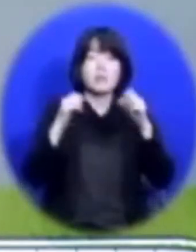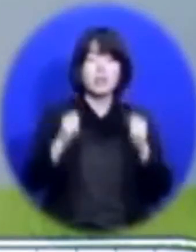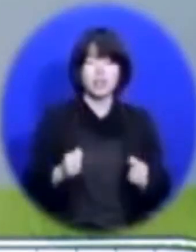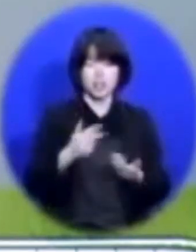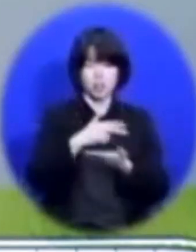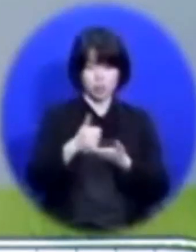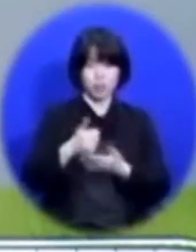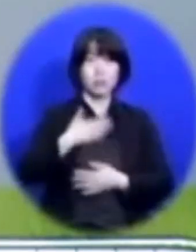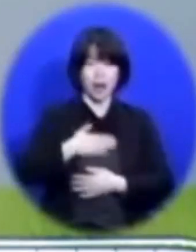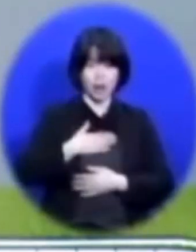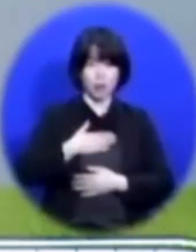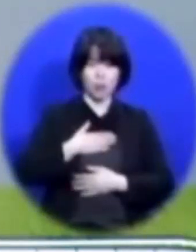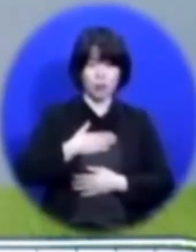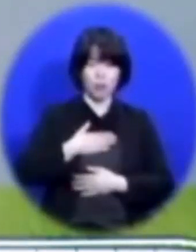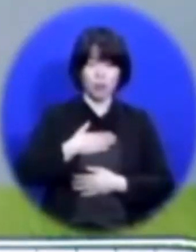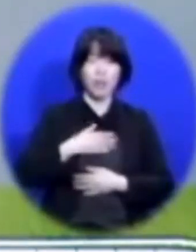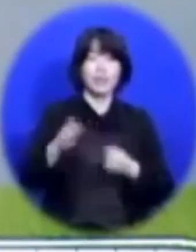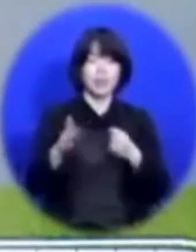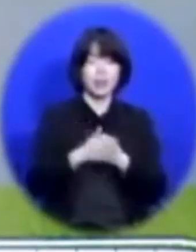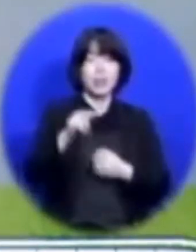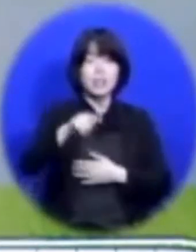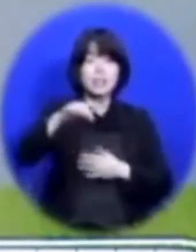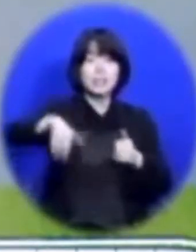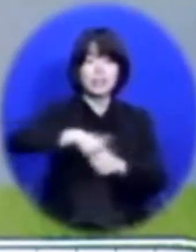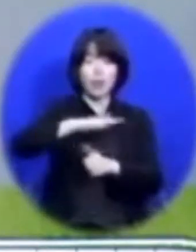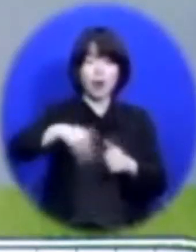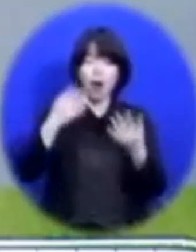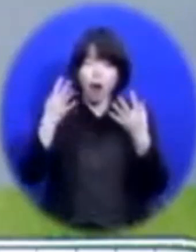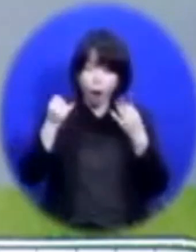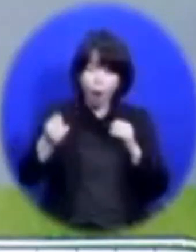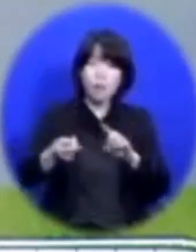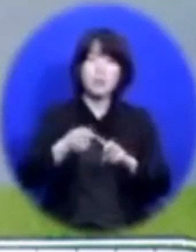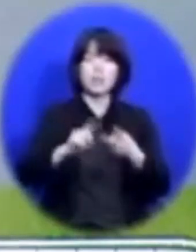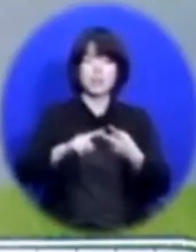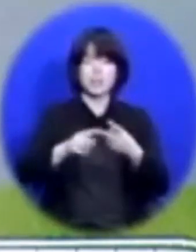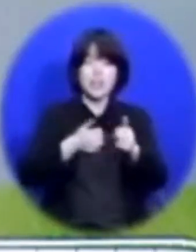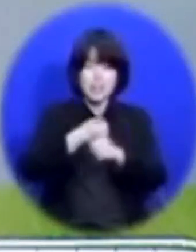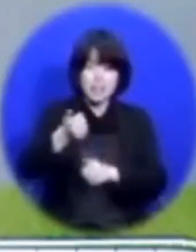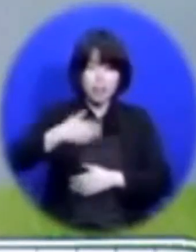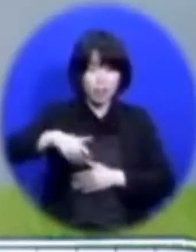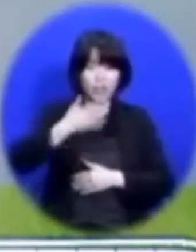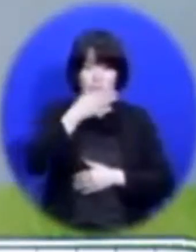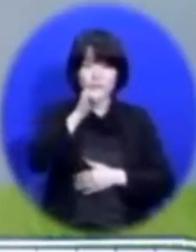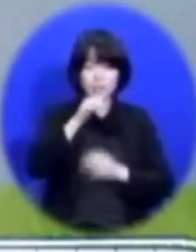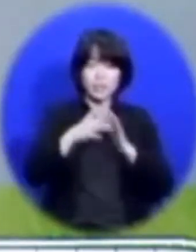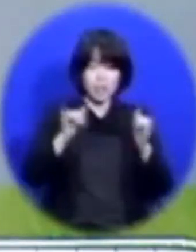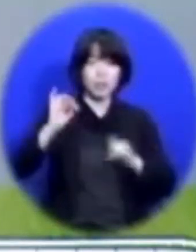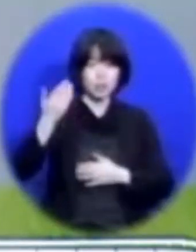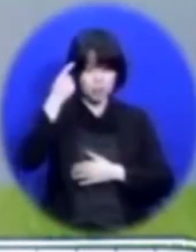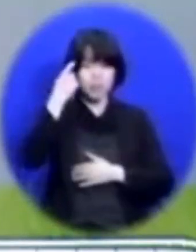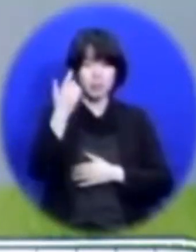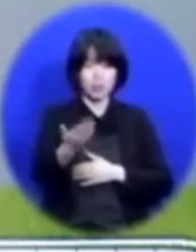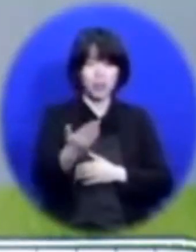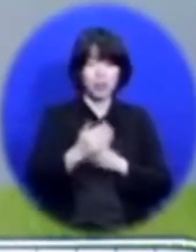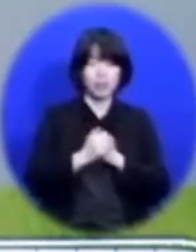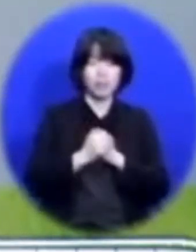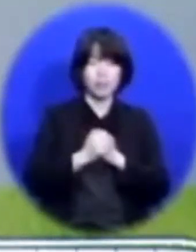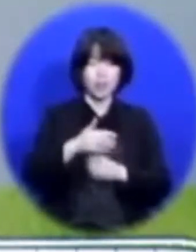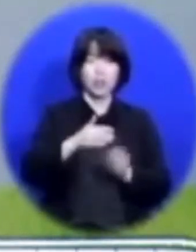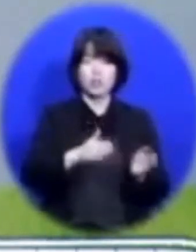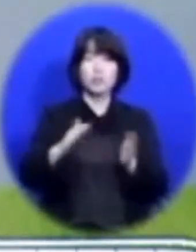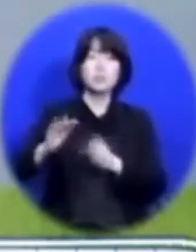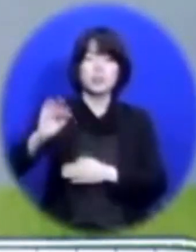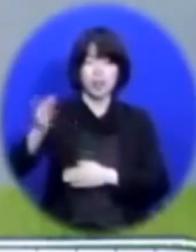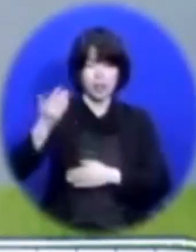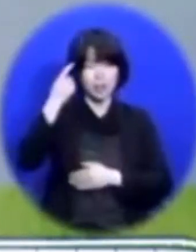주님이 당신과함께계심을알고,따라서 그상황을극복할수있는사람이되었습니까?